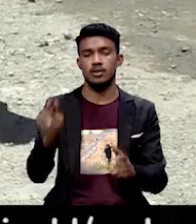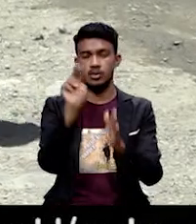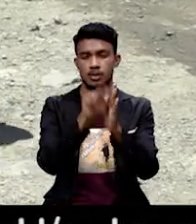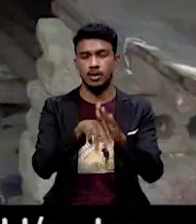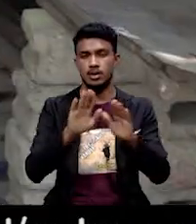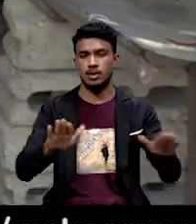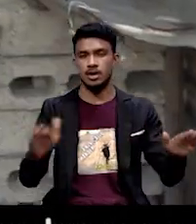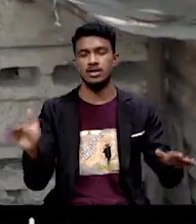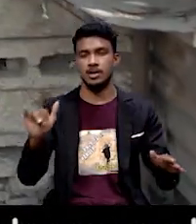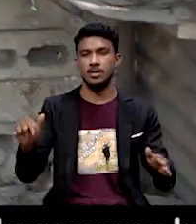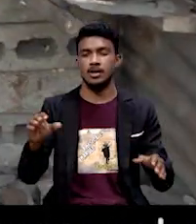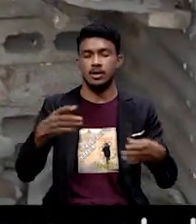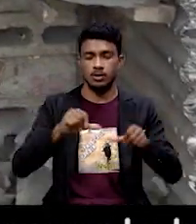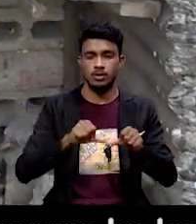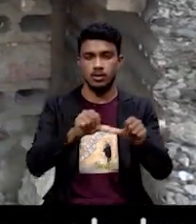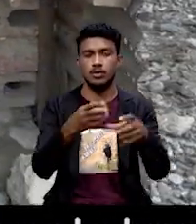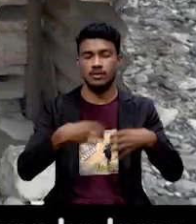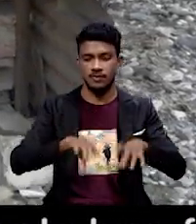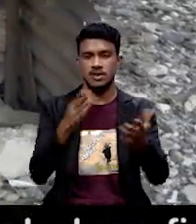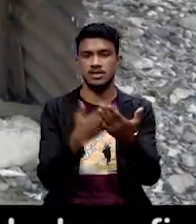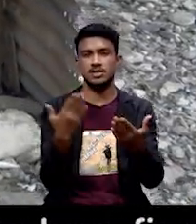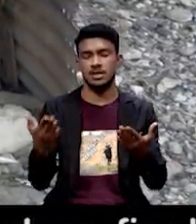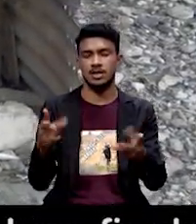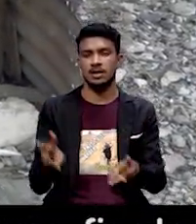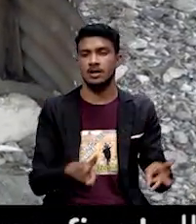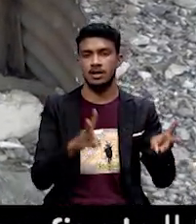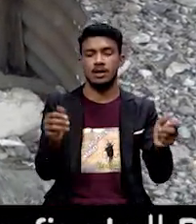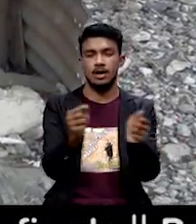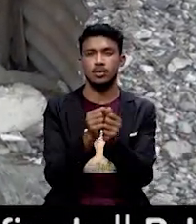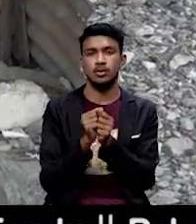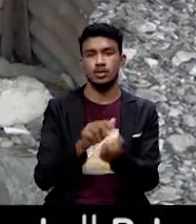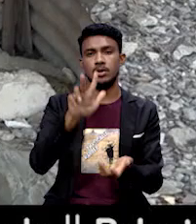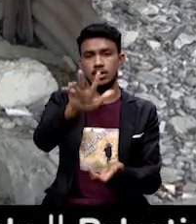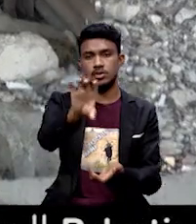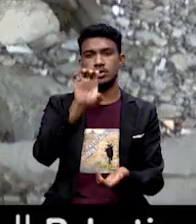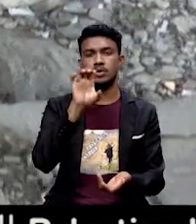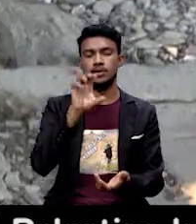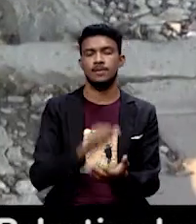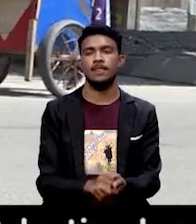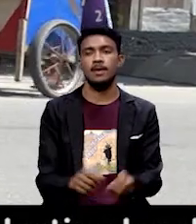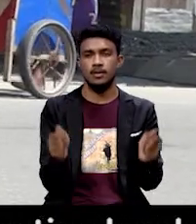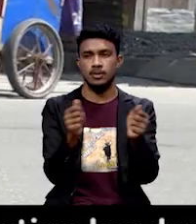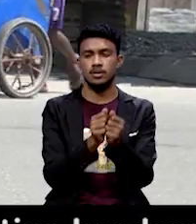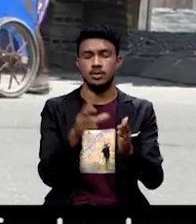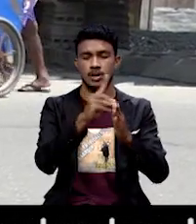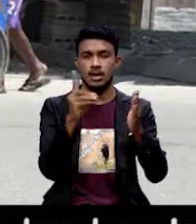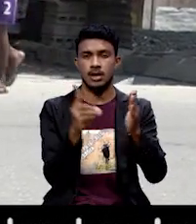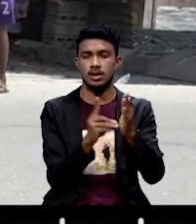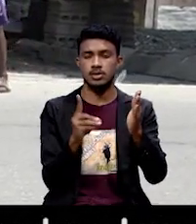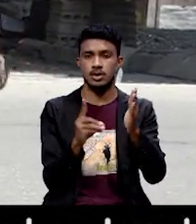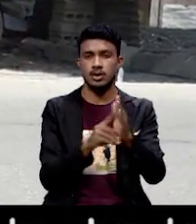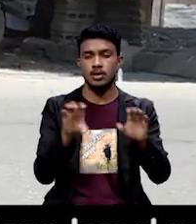nebe continua fansa sang ia dalang, hamutuk atus tolu resing. Além de dados susi Komisão